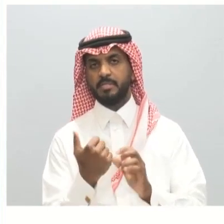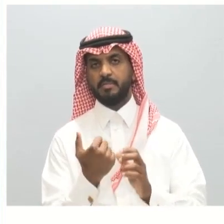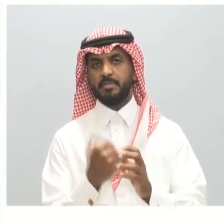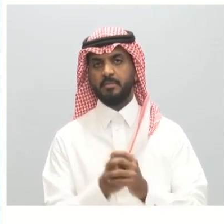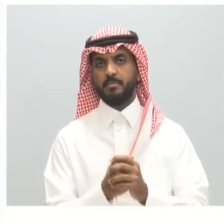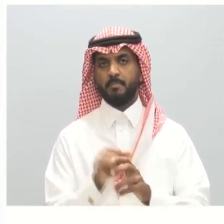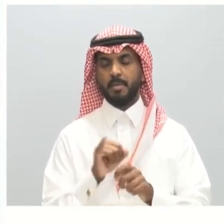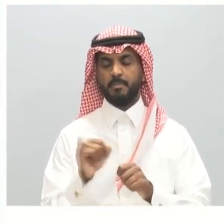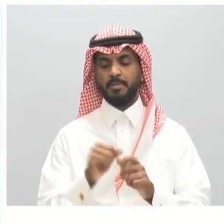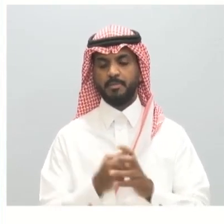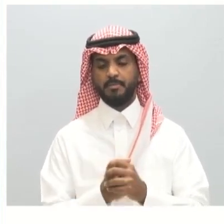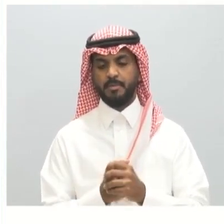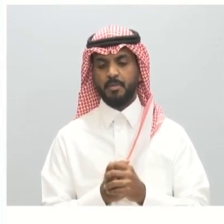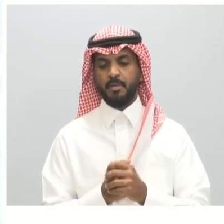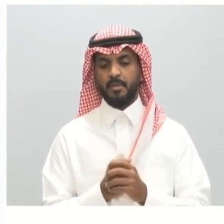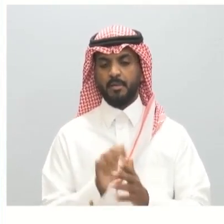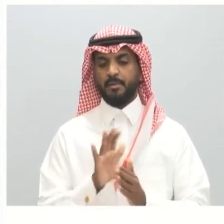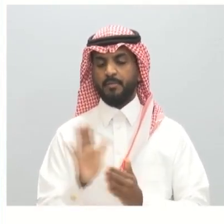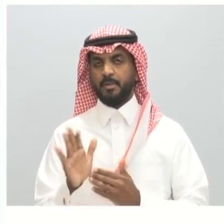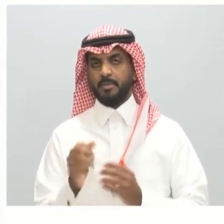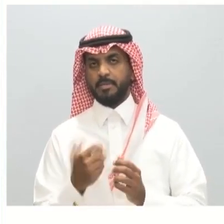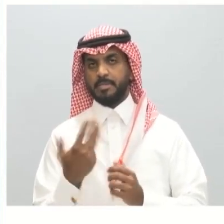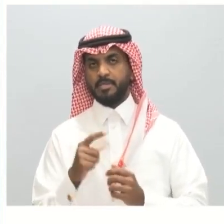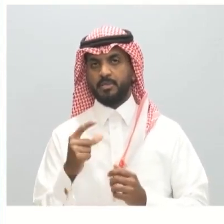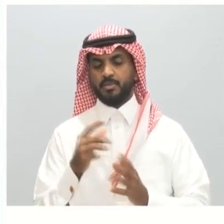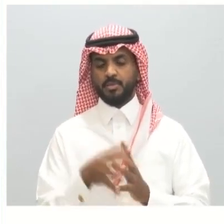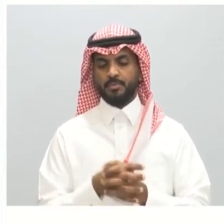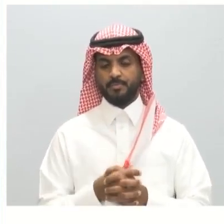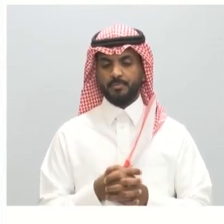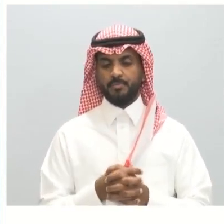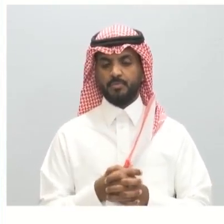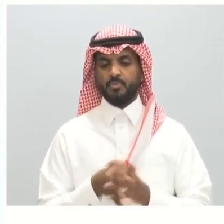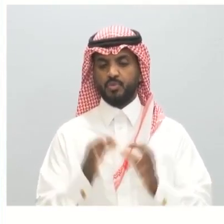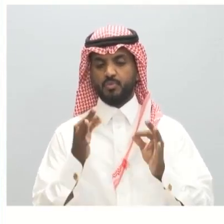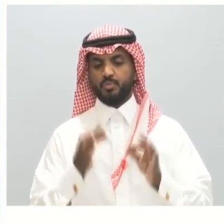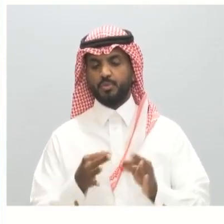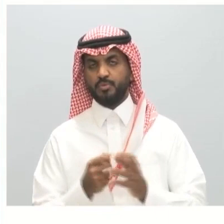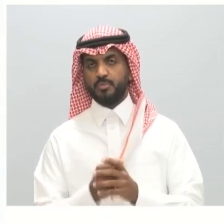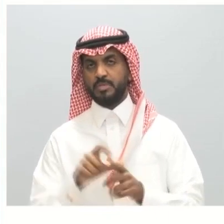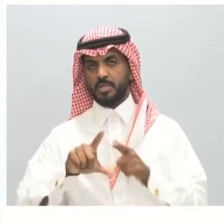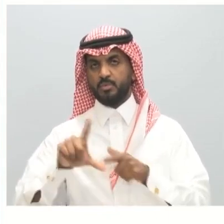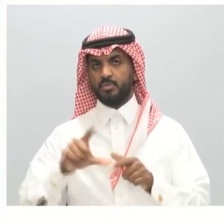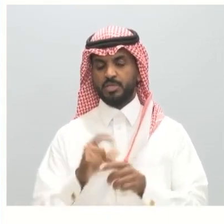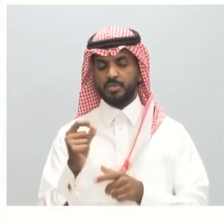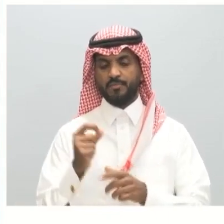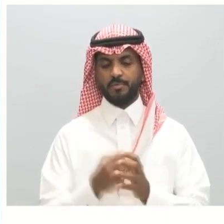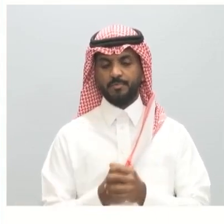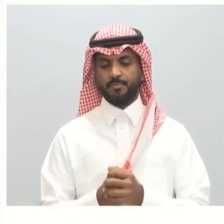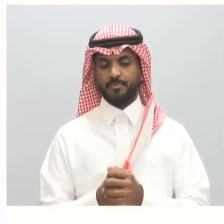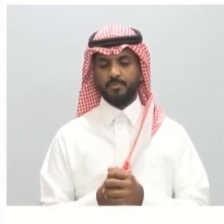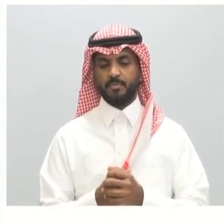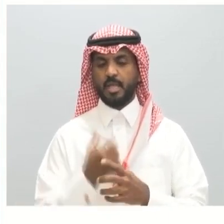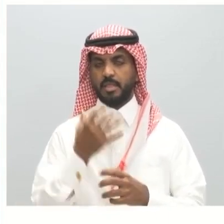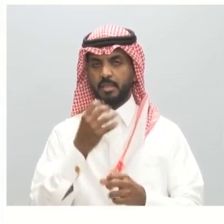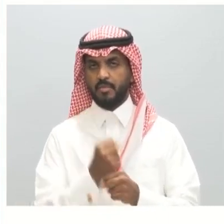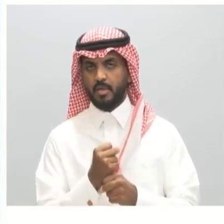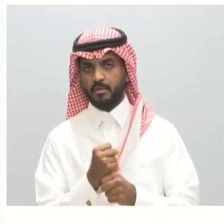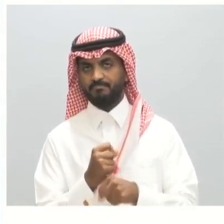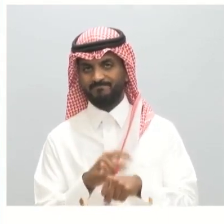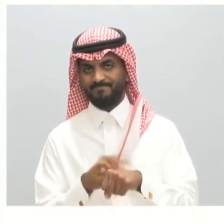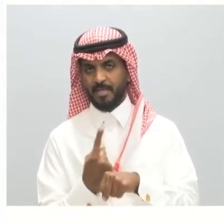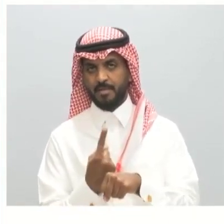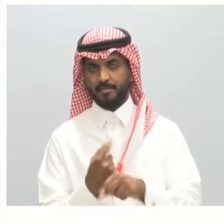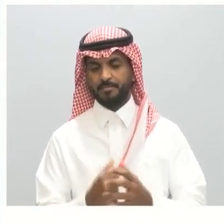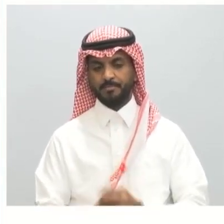ملي متر انعطف الى اليمين 90 درجه ثم اضبط زاويه المواجهه الى صفر وانتظر لمده